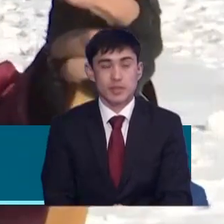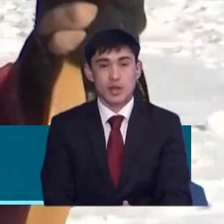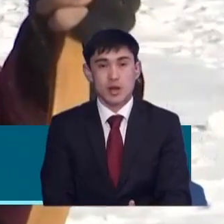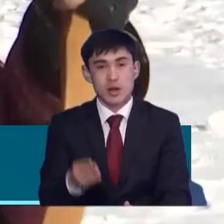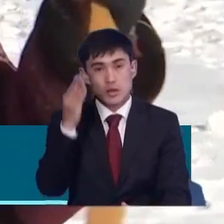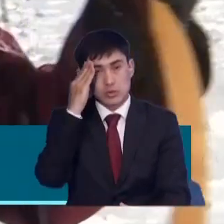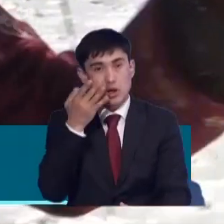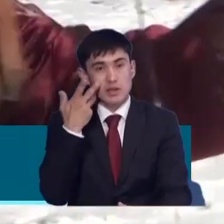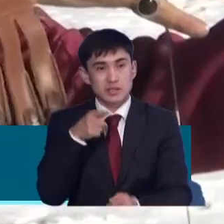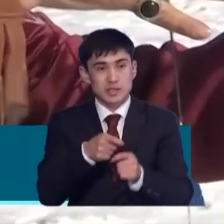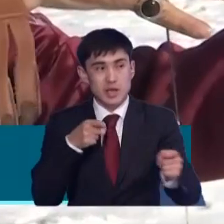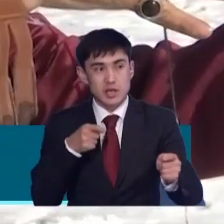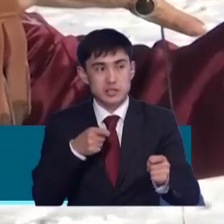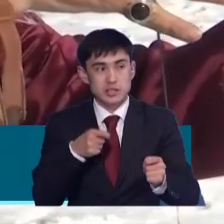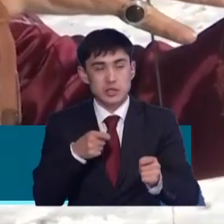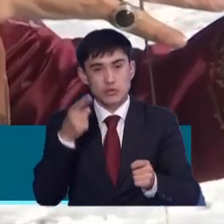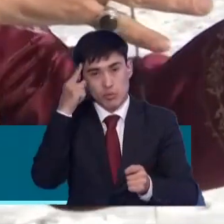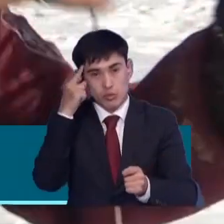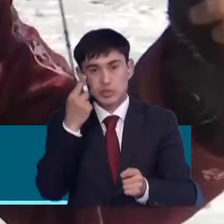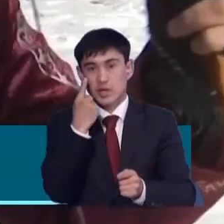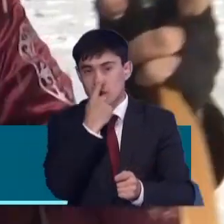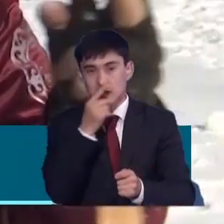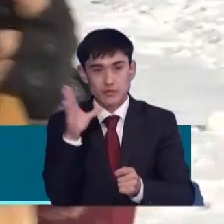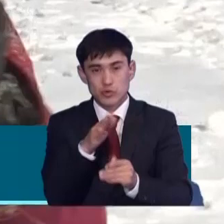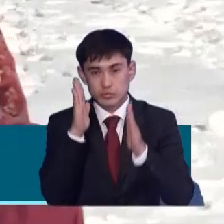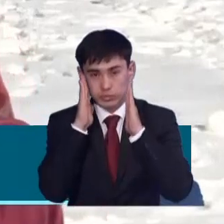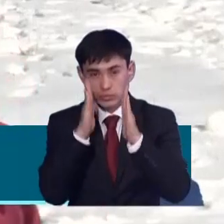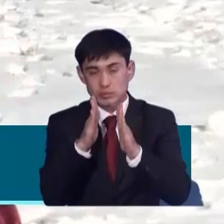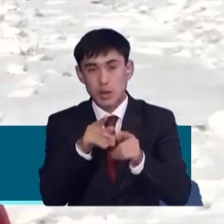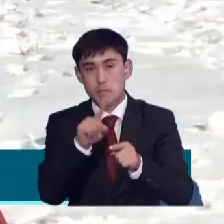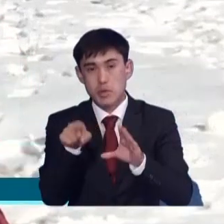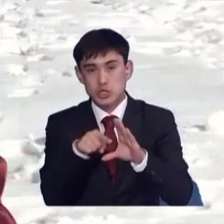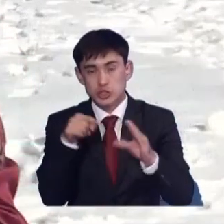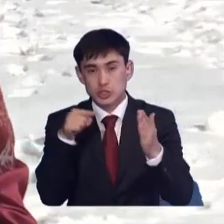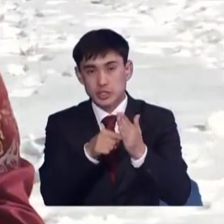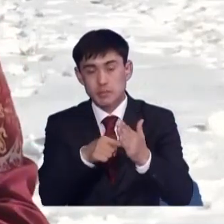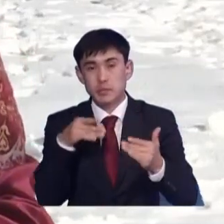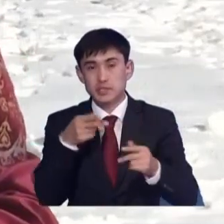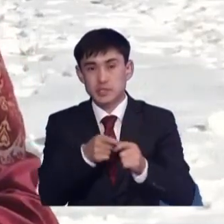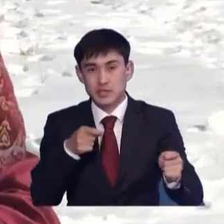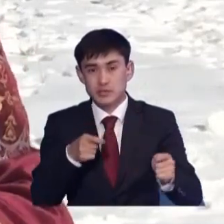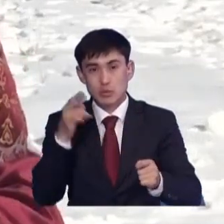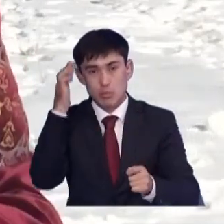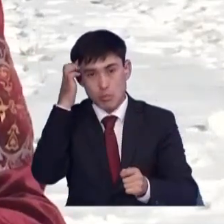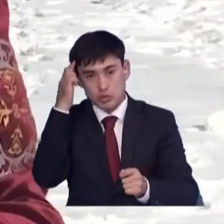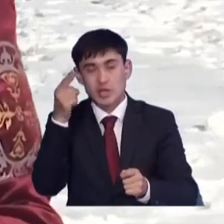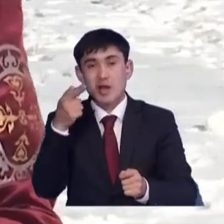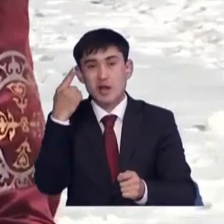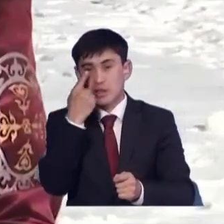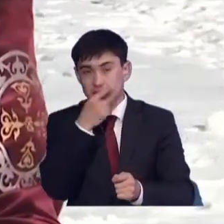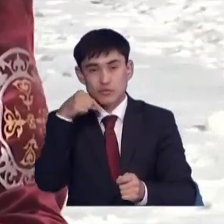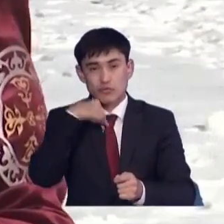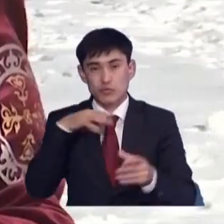Интуиция. Когда стреляешь из лука, твой мозг, твои глаза, все сконцентрировано на мишени. Прицеливаешься. Мозг, глаза, все